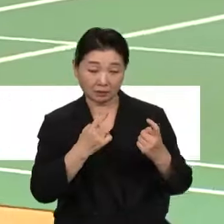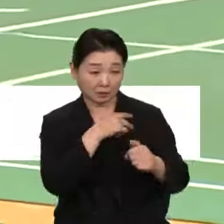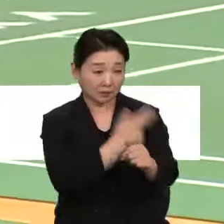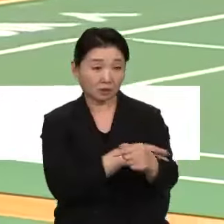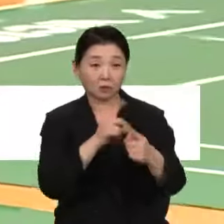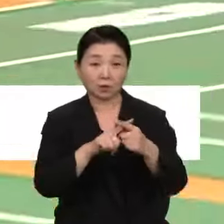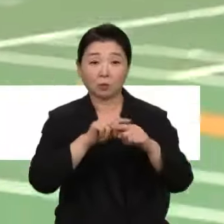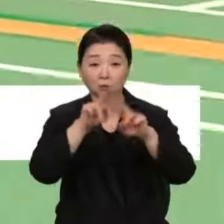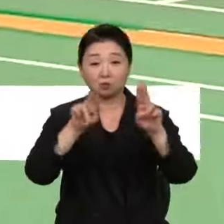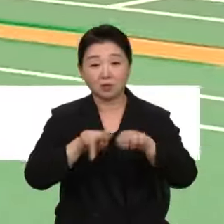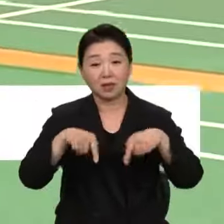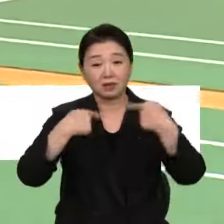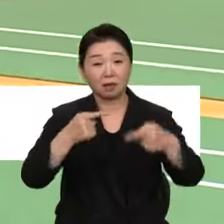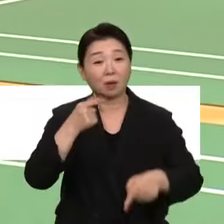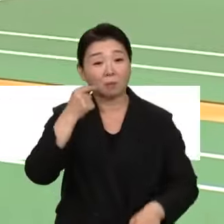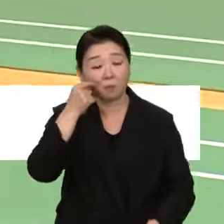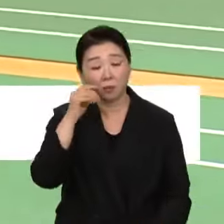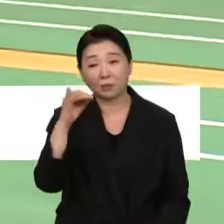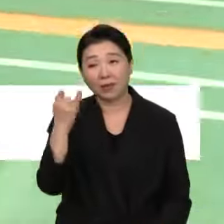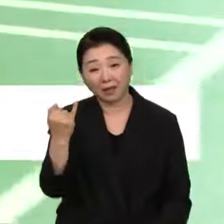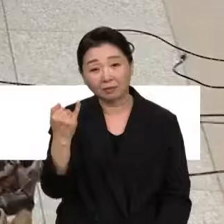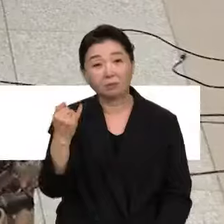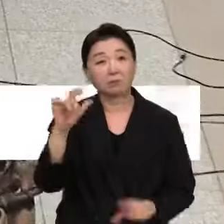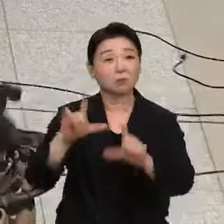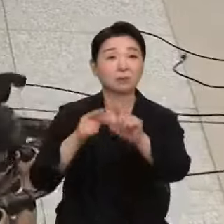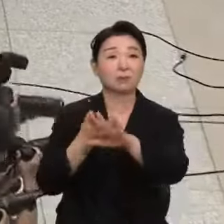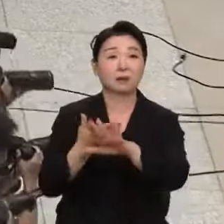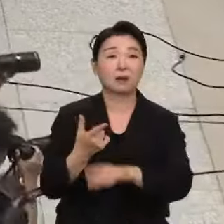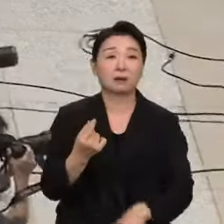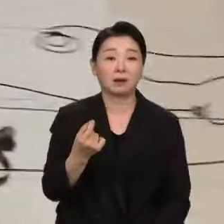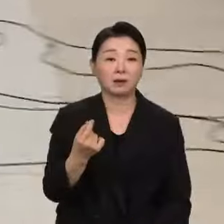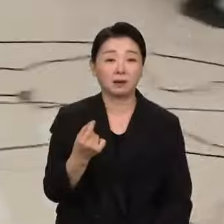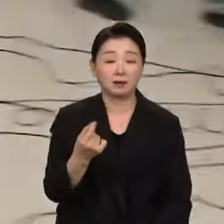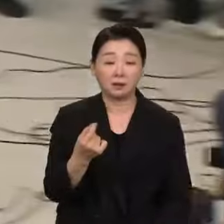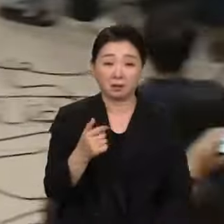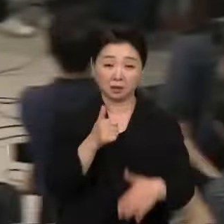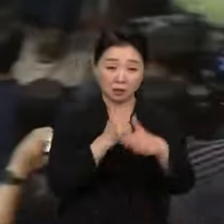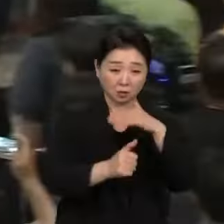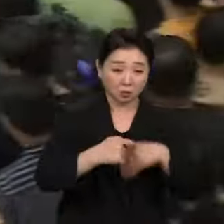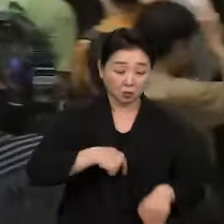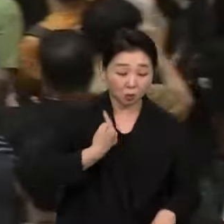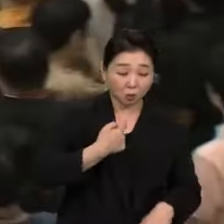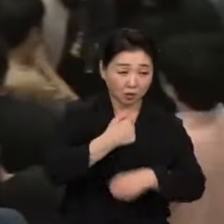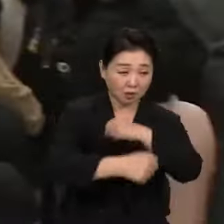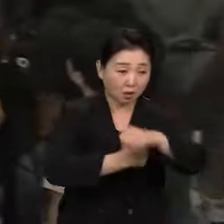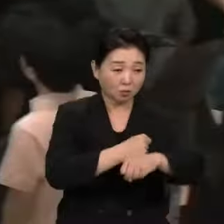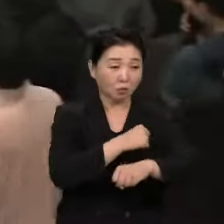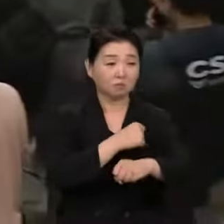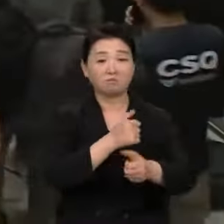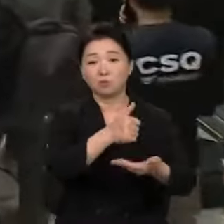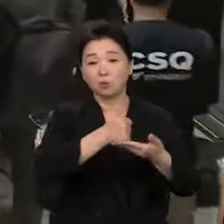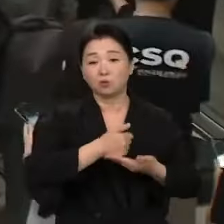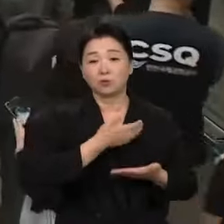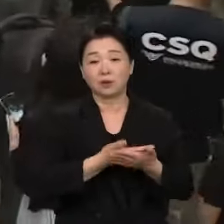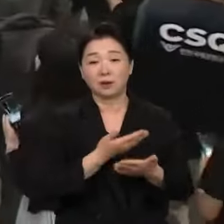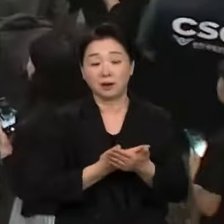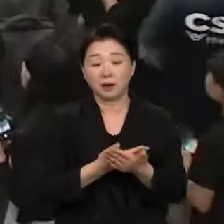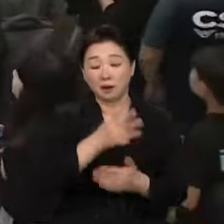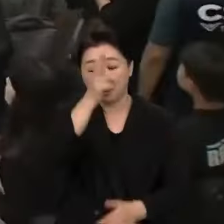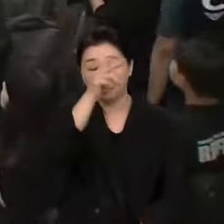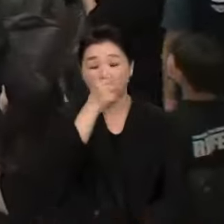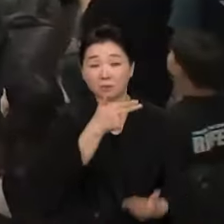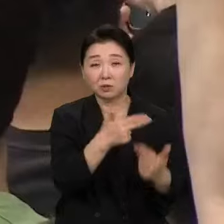나설 수 없는 안세영의 상황과 대조적입니다. 안세영은 선수 본인의 자율권을 존중해달라며